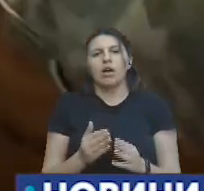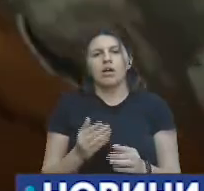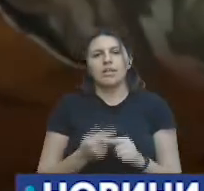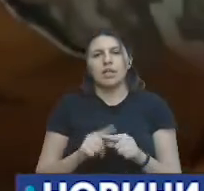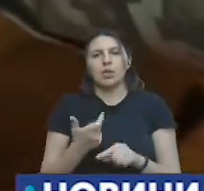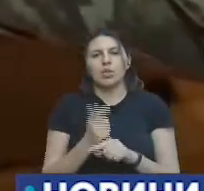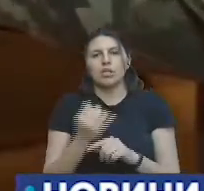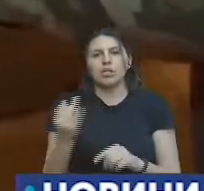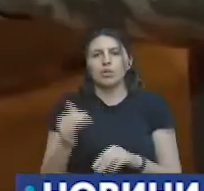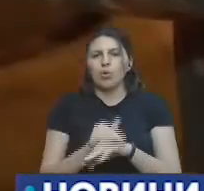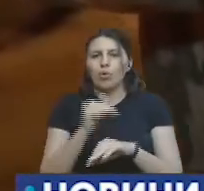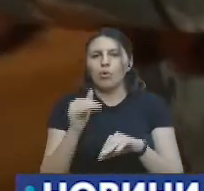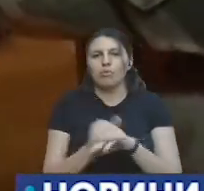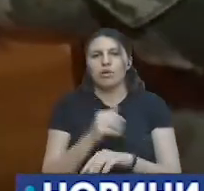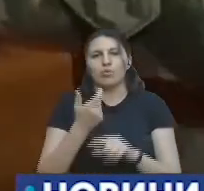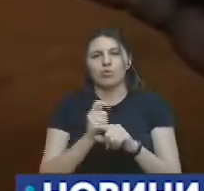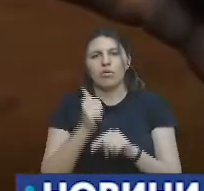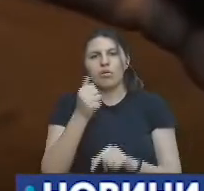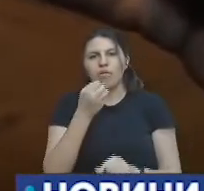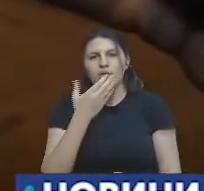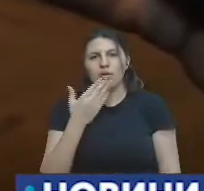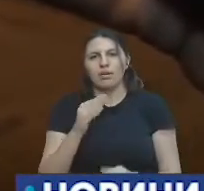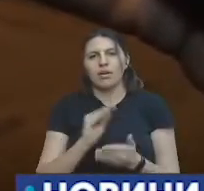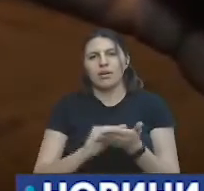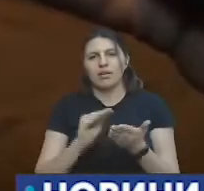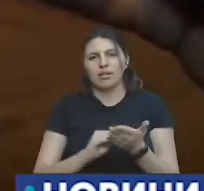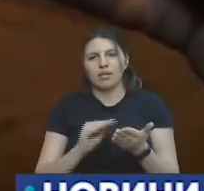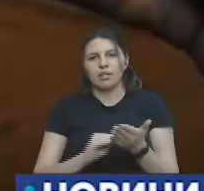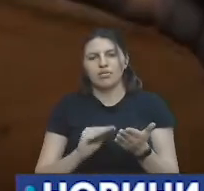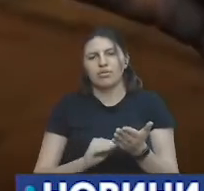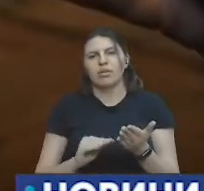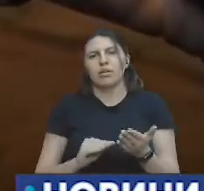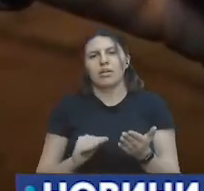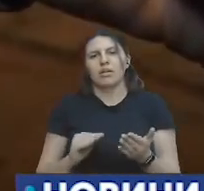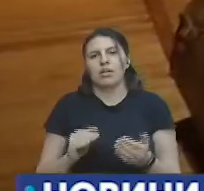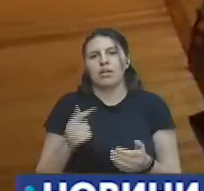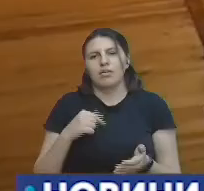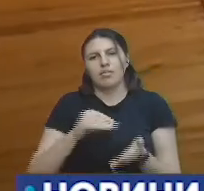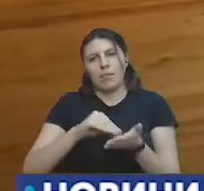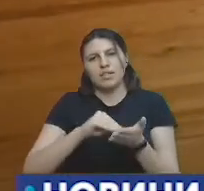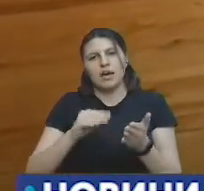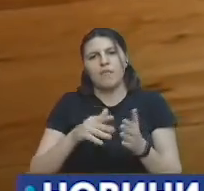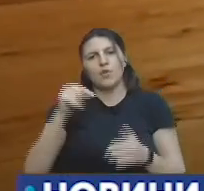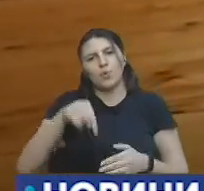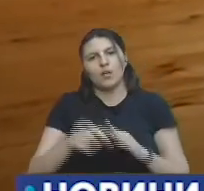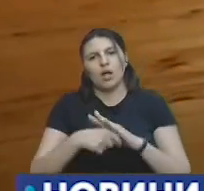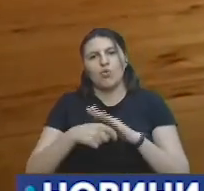добра, дуже гарна книжка. Я написав її, більшу частину цієї книги я написав тут, на Донбасі, у